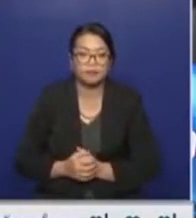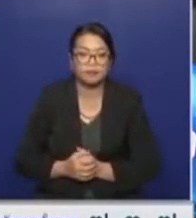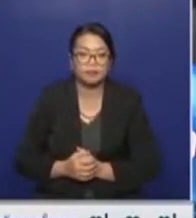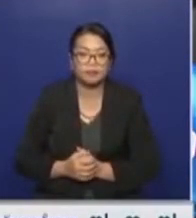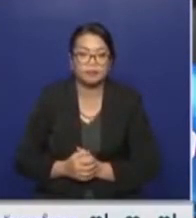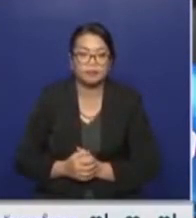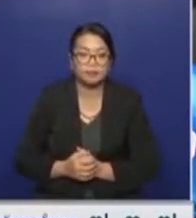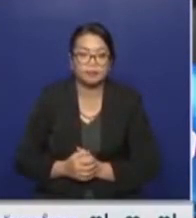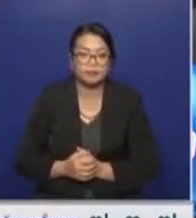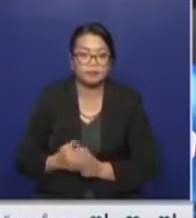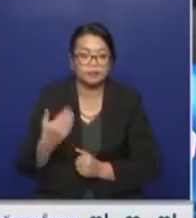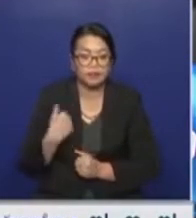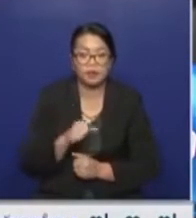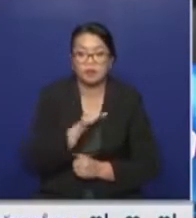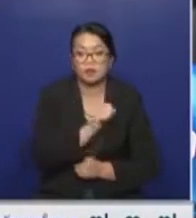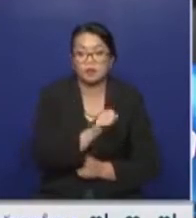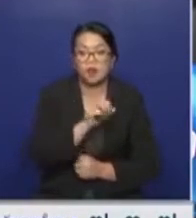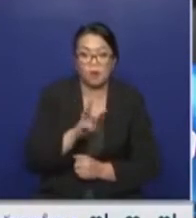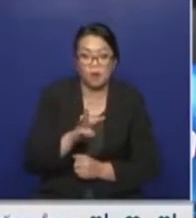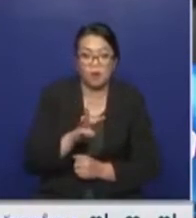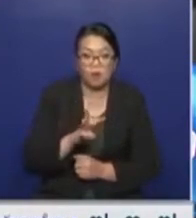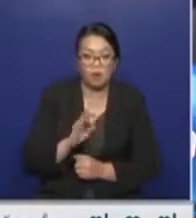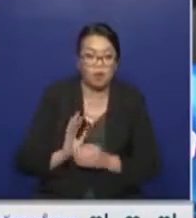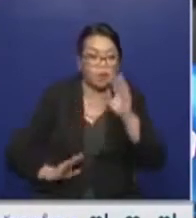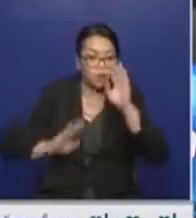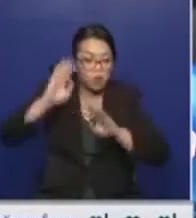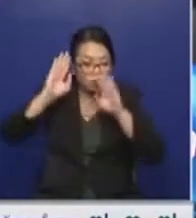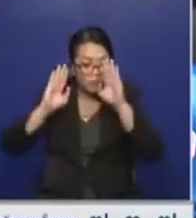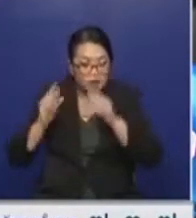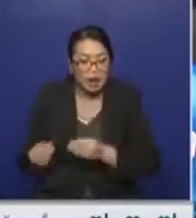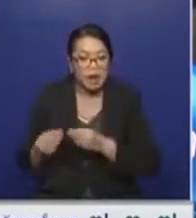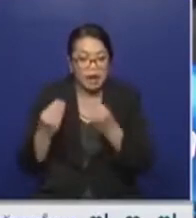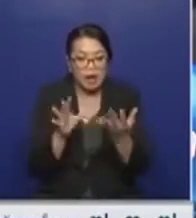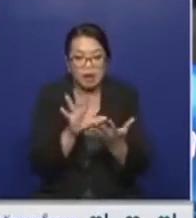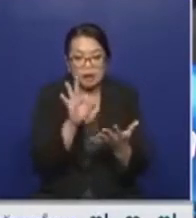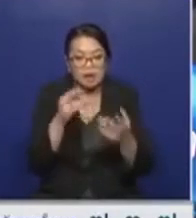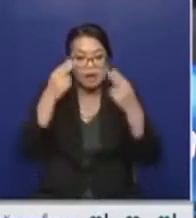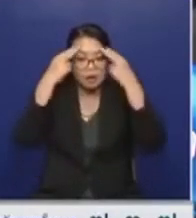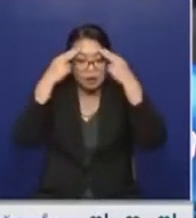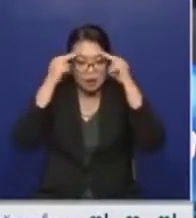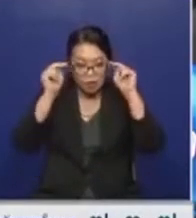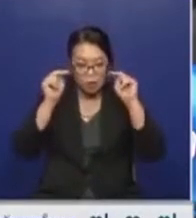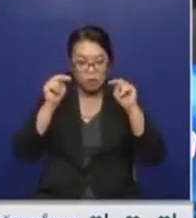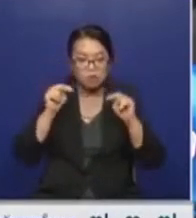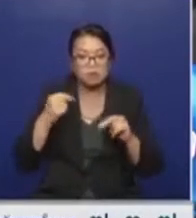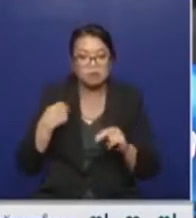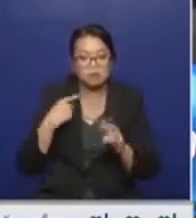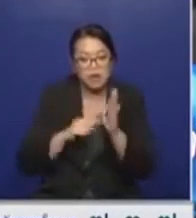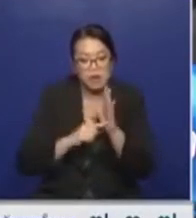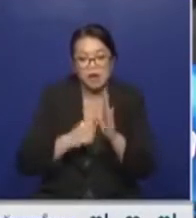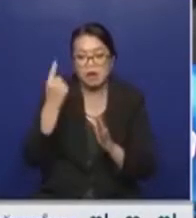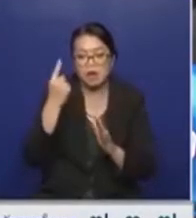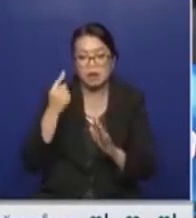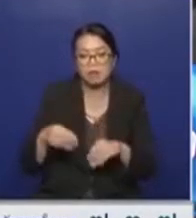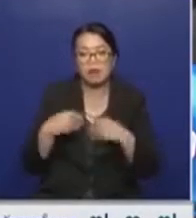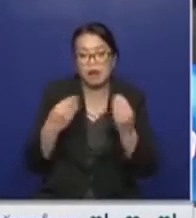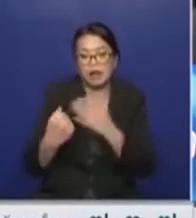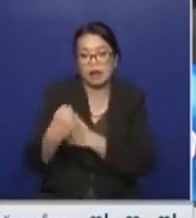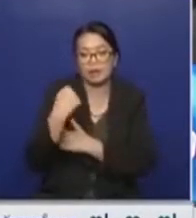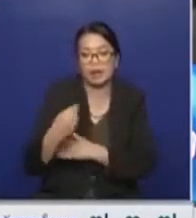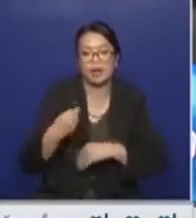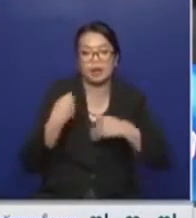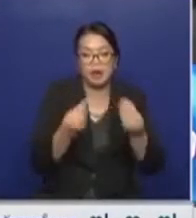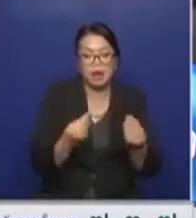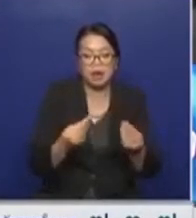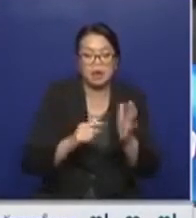คือการมีสวเนี่ยมายกมือเลือกนายกรัฐมนตรีเนี่ยมันเป็นจุดเริ่มต้นนะคะแห่งความ